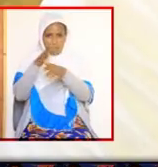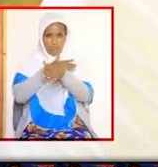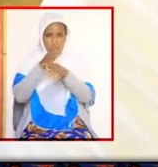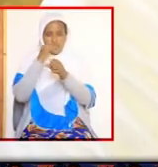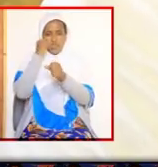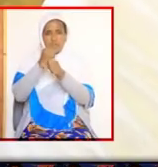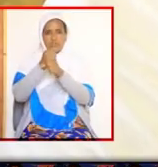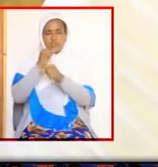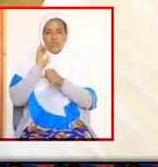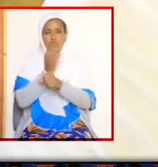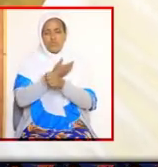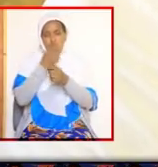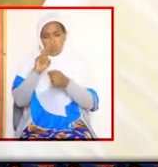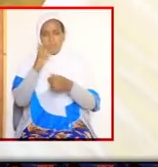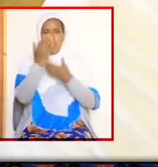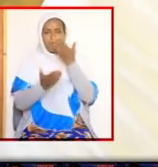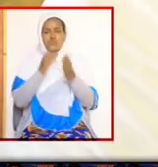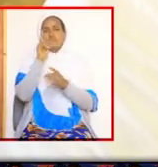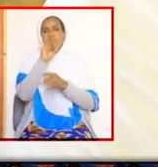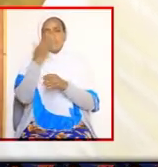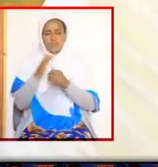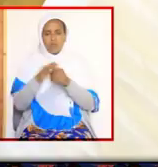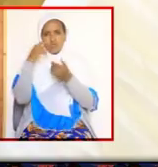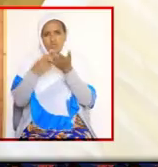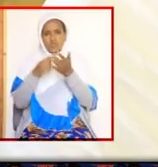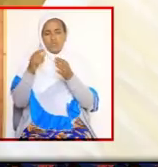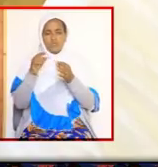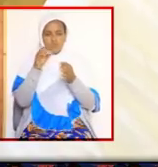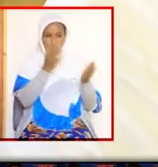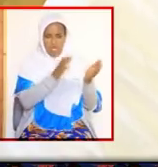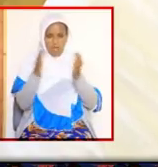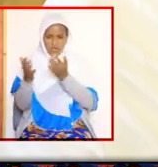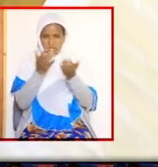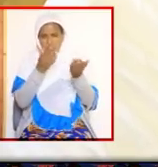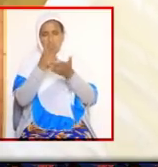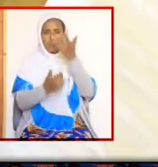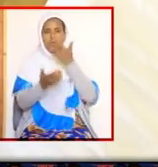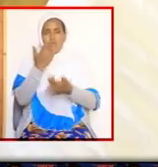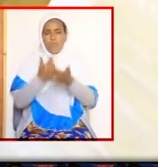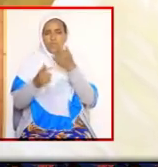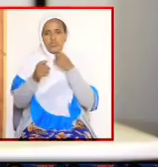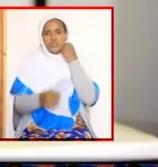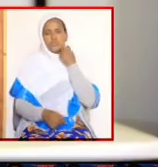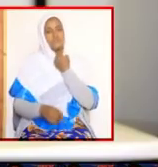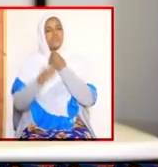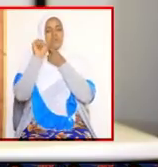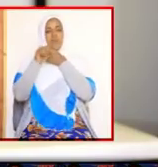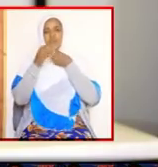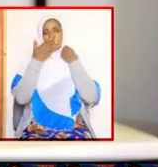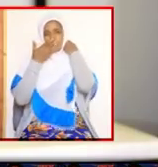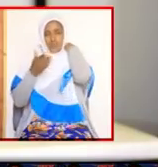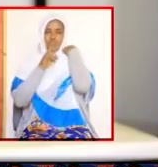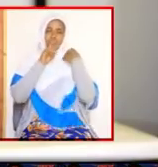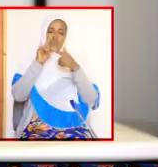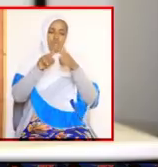የግጥም ስራዎች ወይም ደግሞ አገልግሎቶች ምን ይመስላሉ? እስኪ እያነጻጸርን እንወያይባቸው። አዎ ጥሩ